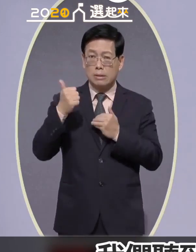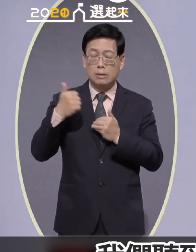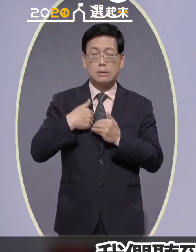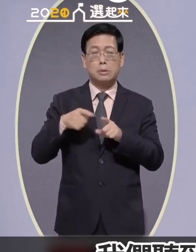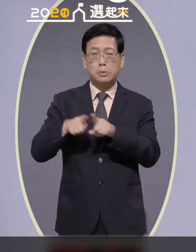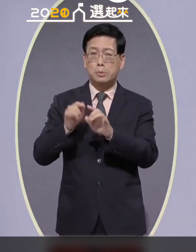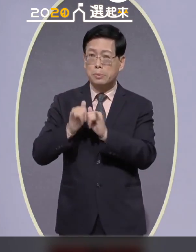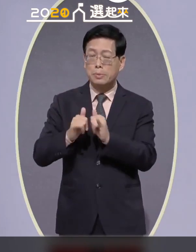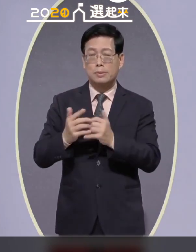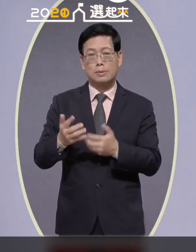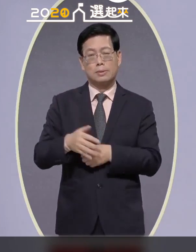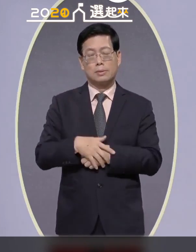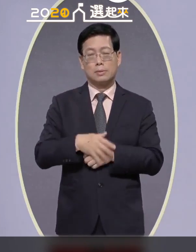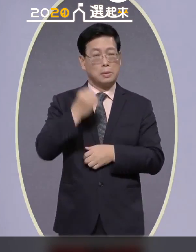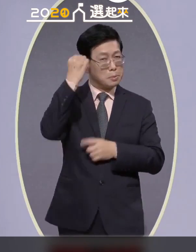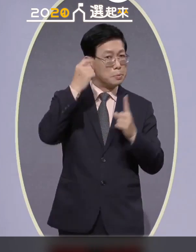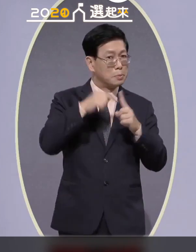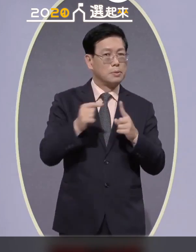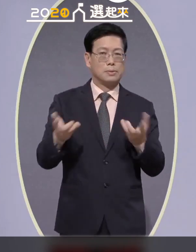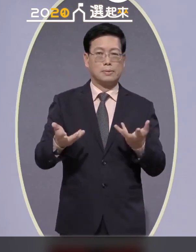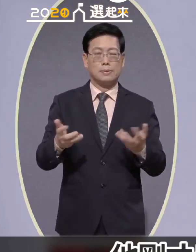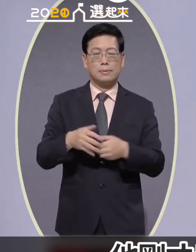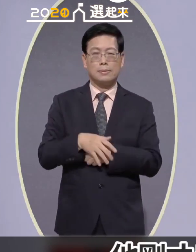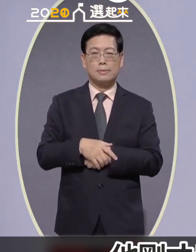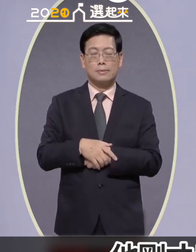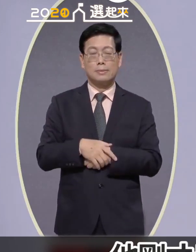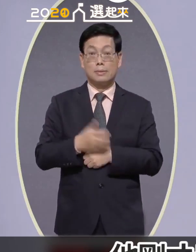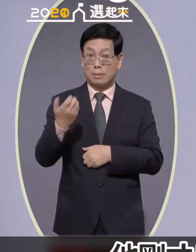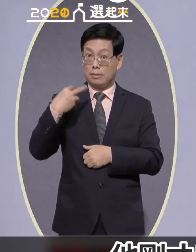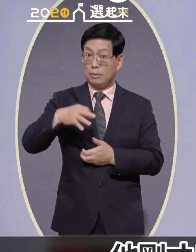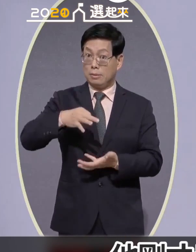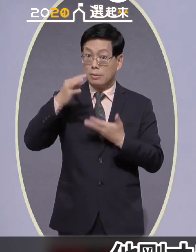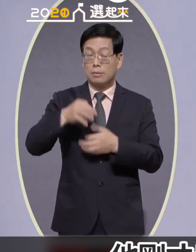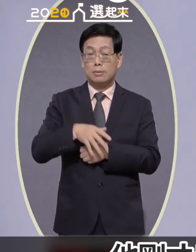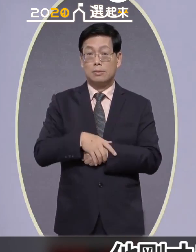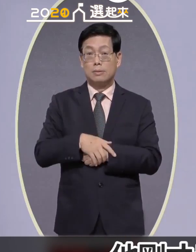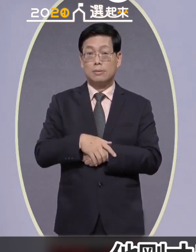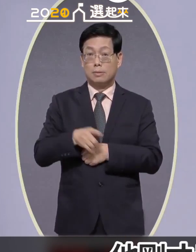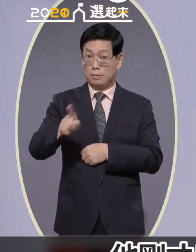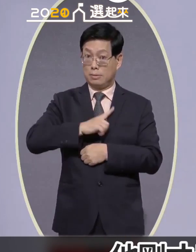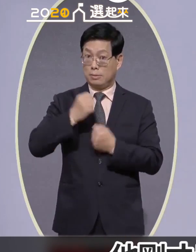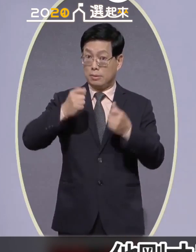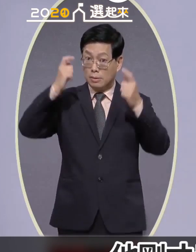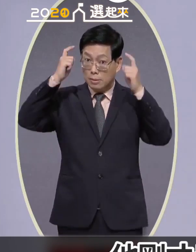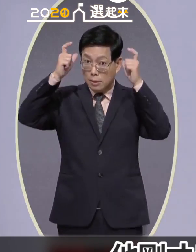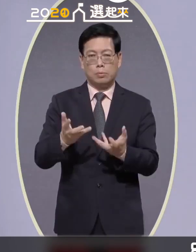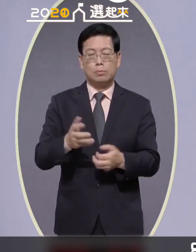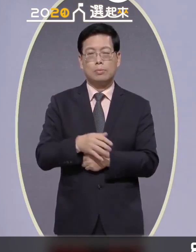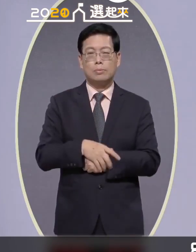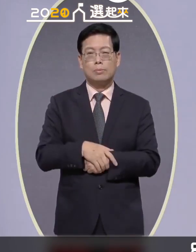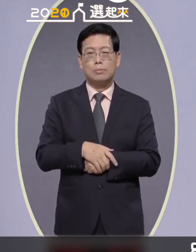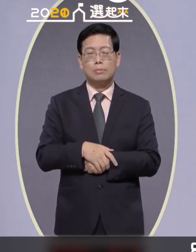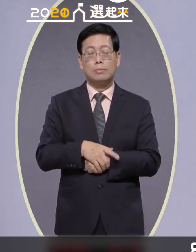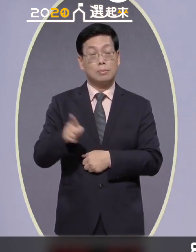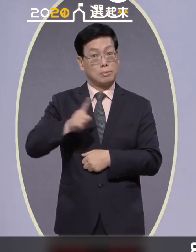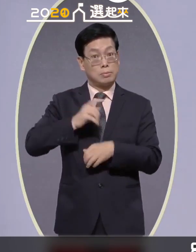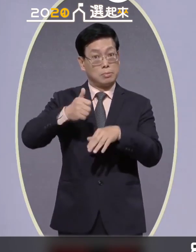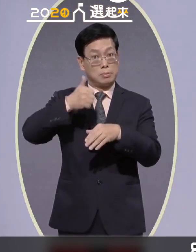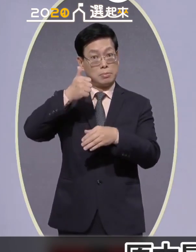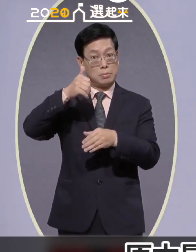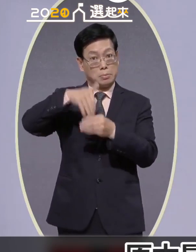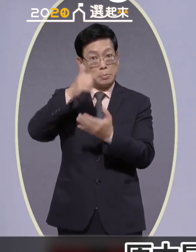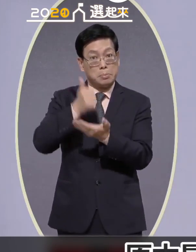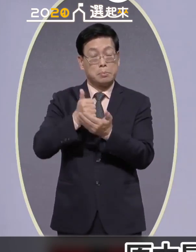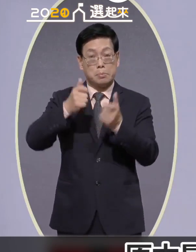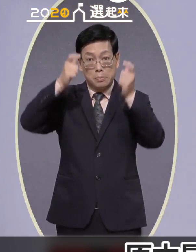民跟苦人的事情，他刚才也讲了他在高雄做了很多。那他当选高雄市